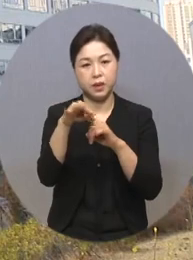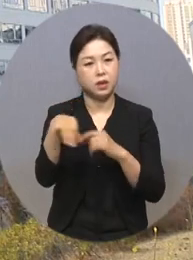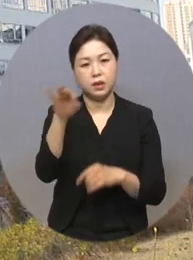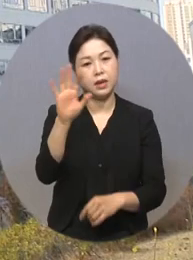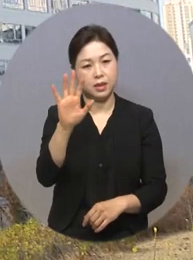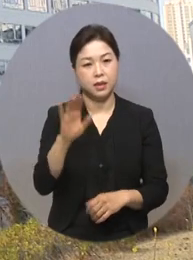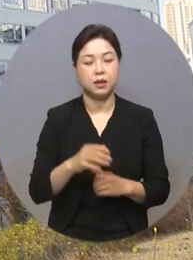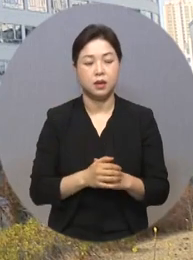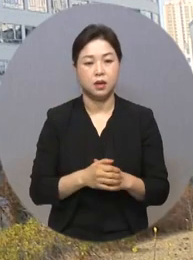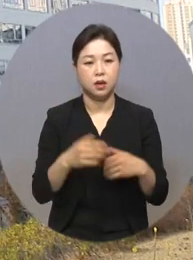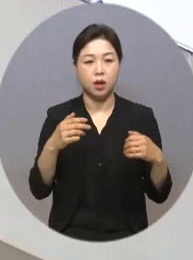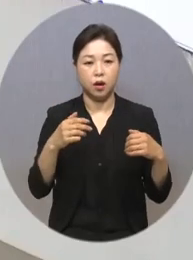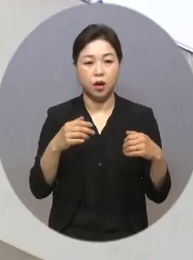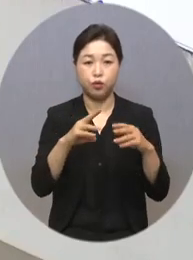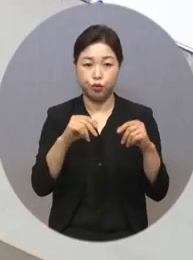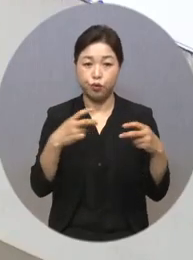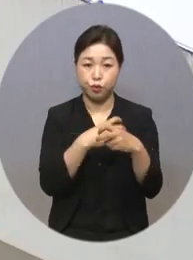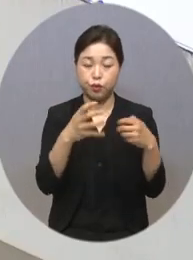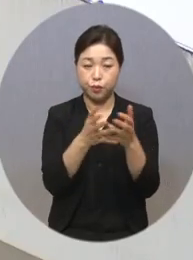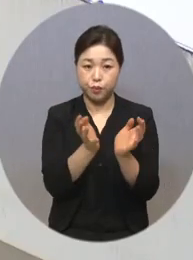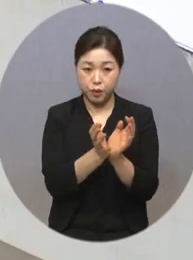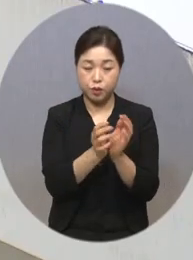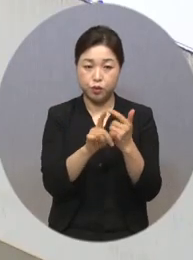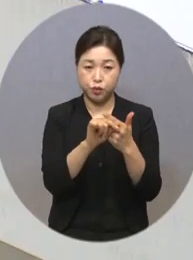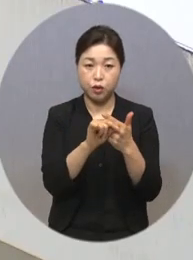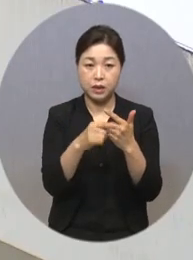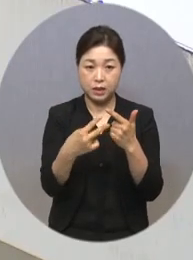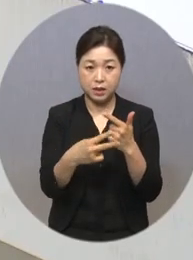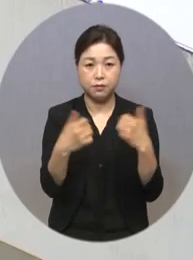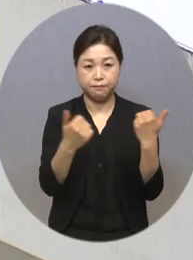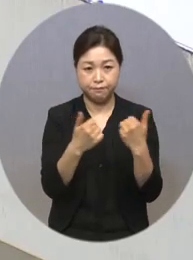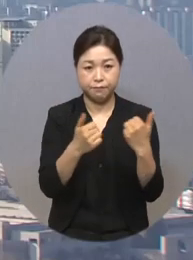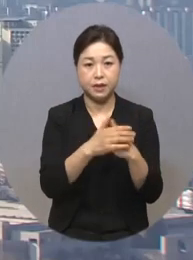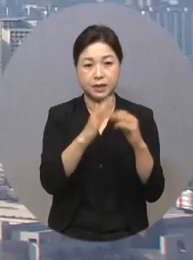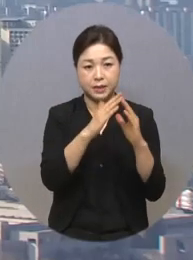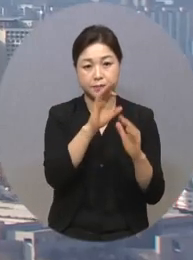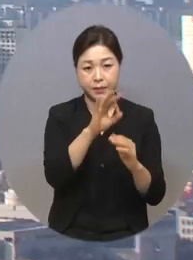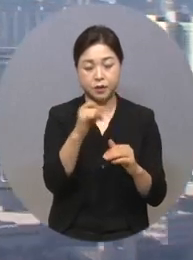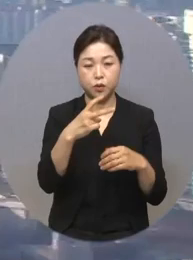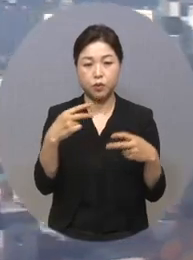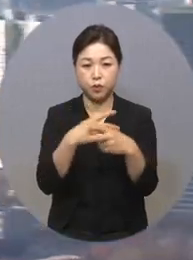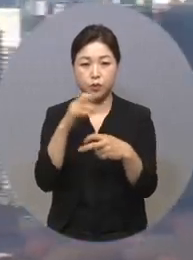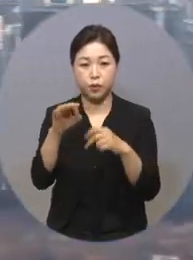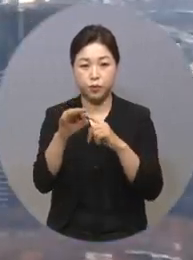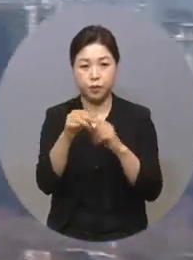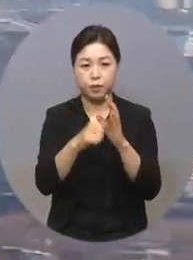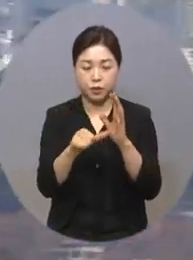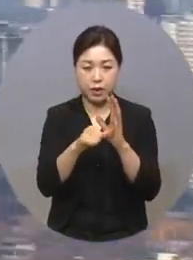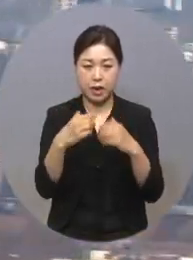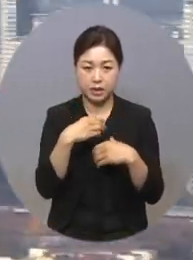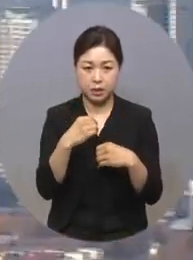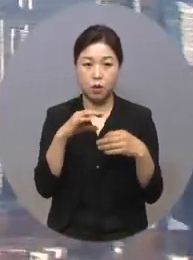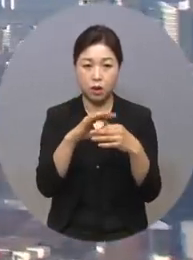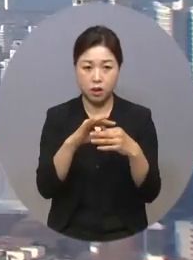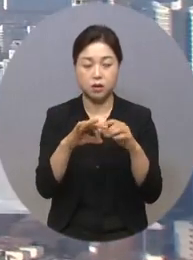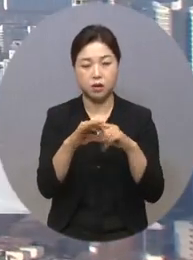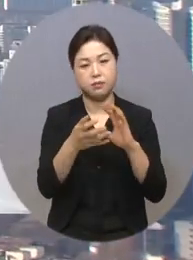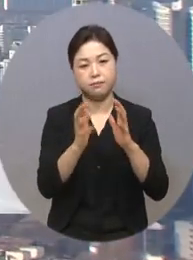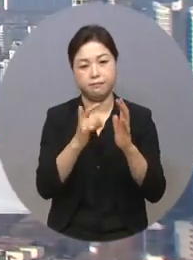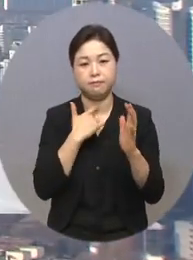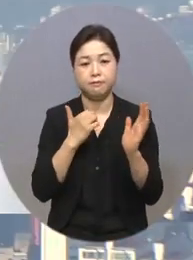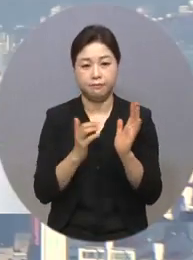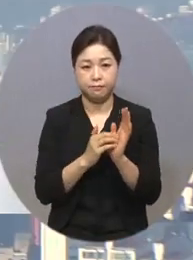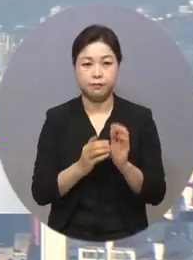국토교통부는 지난 2일 회의를 열고 주거비와 교통요금 등 국토교통 분야 물가 안정 관련 과제를 논의했습니다.